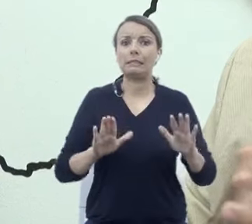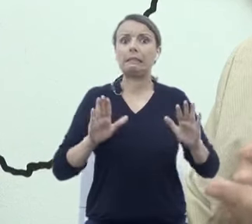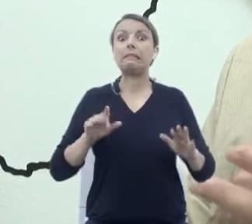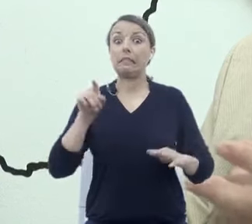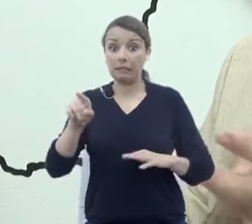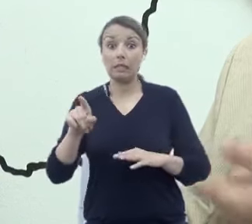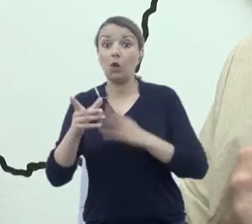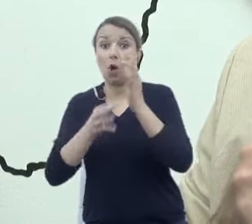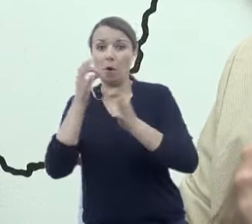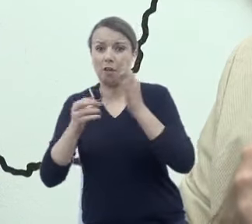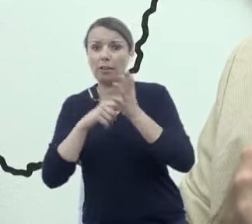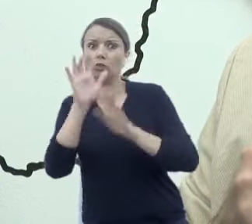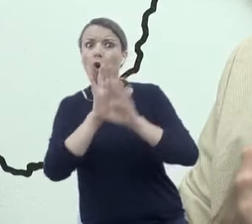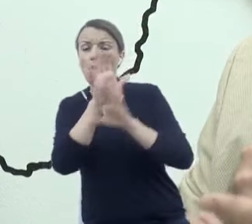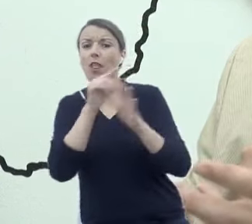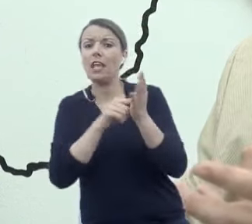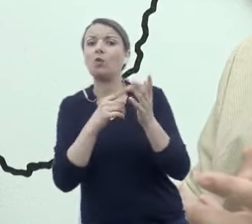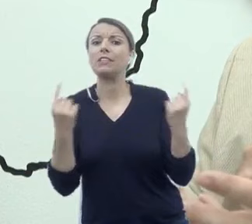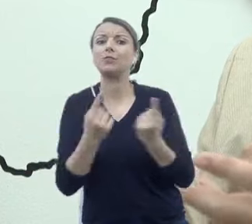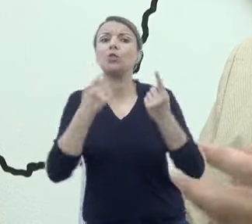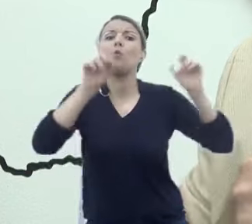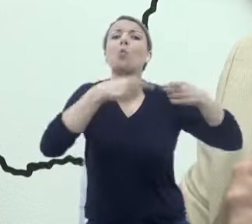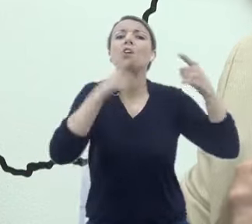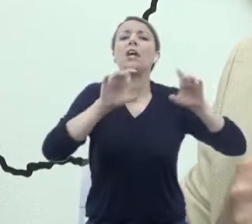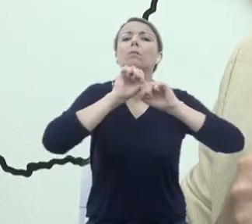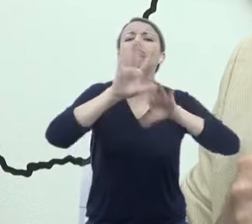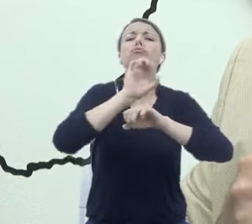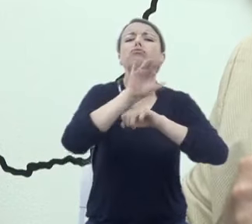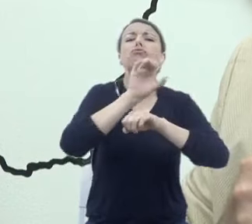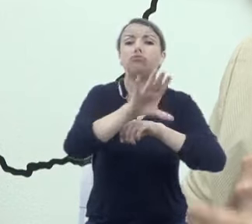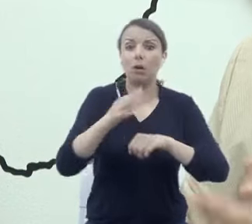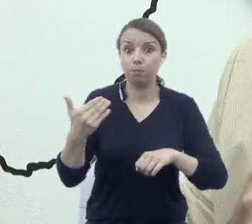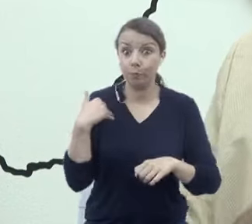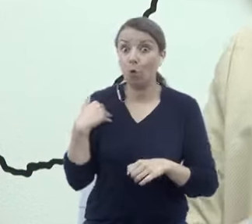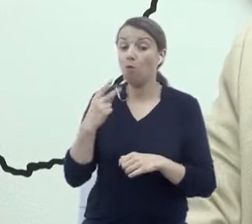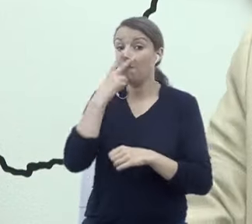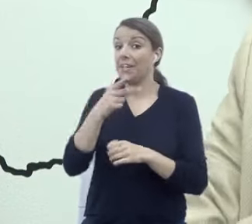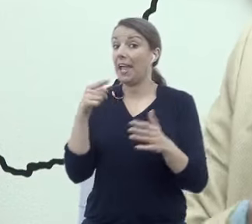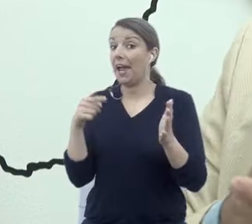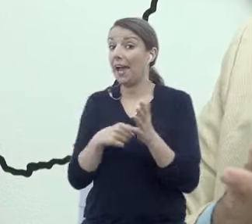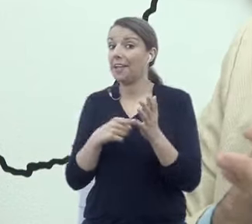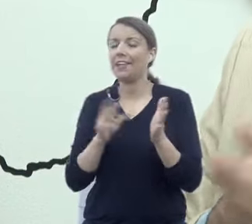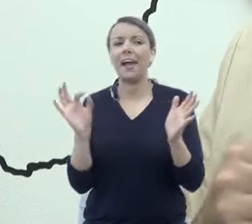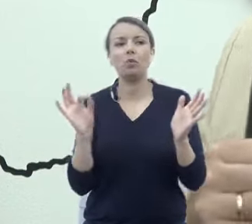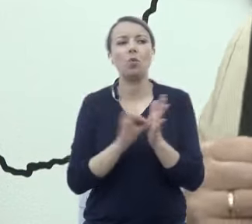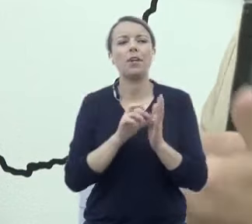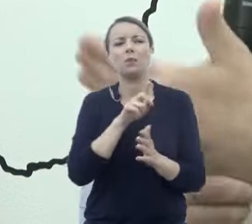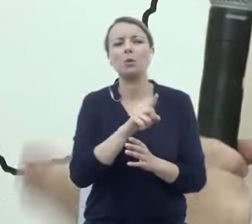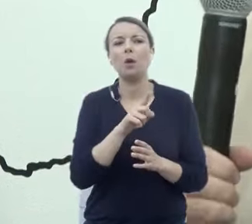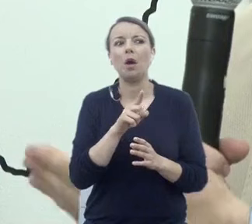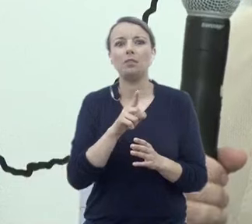obserwowałeś, bo no, trwa dyskusja o to statystyczne niejako zaangażowanie w